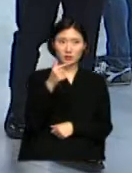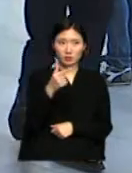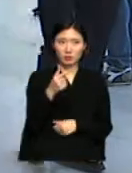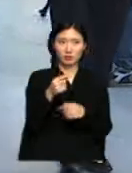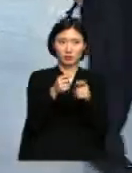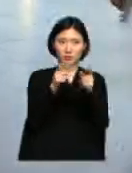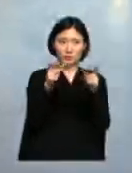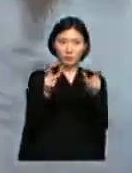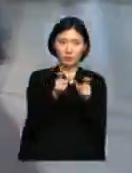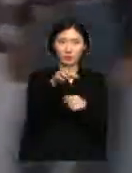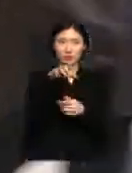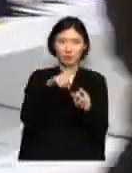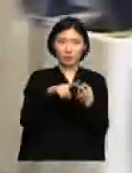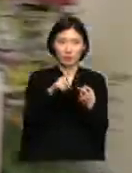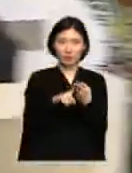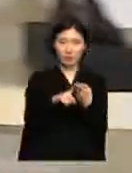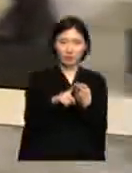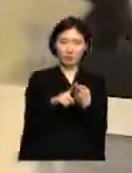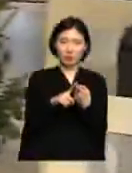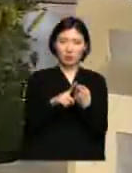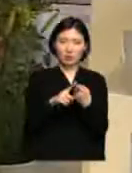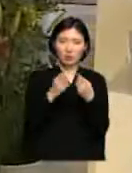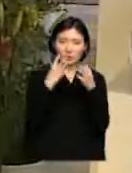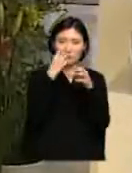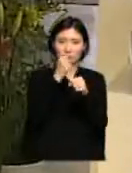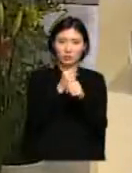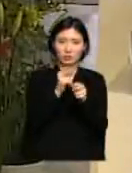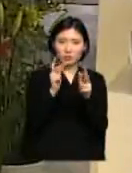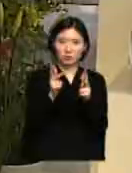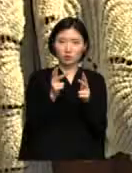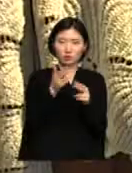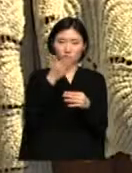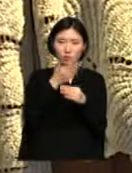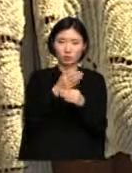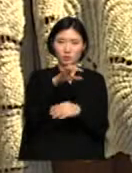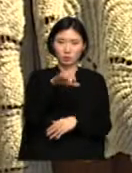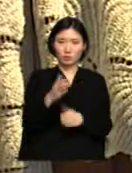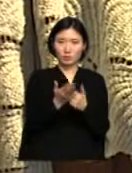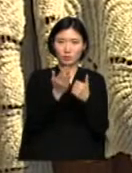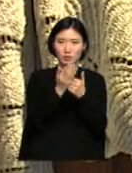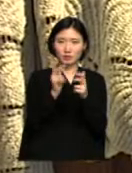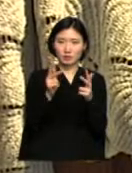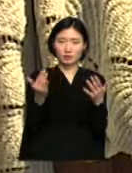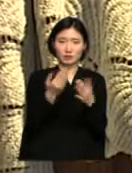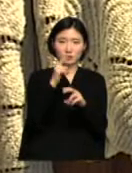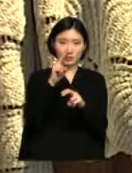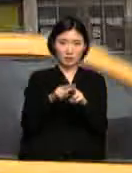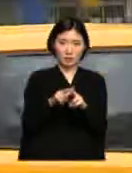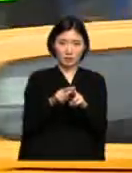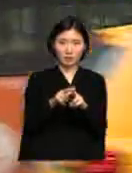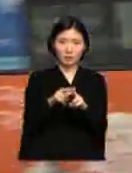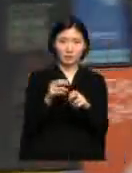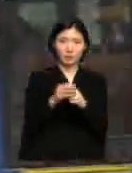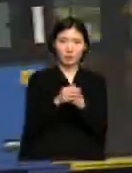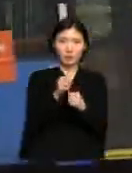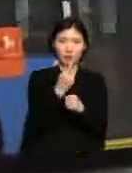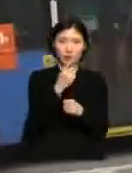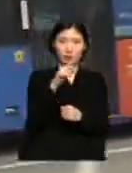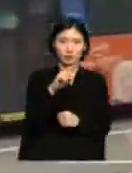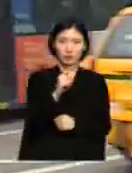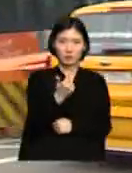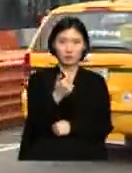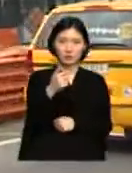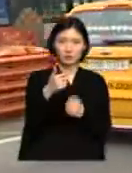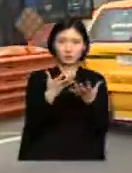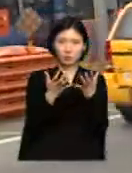패션, 제조업 등이 기반이 되는 창조산업 중심 거점으로 육성하는 산업 일자리 방안과 홍은동과 성산동